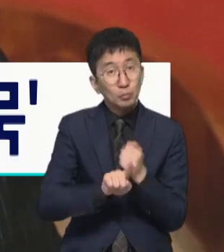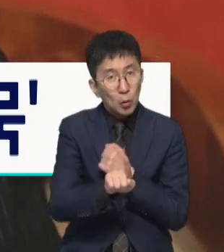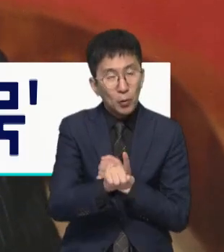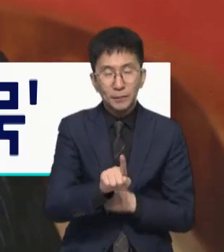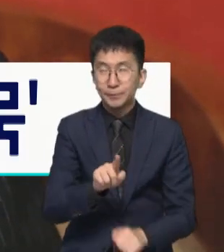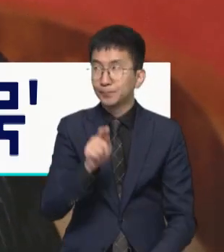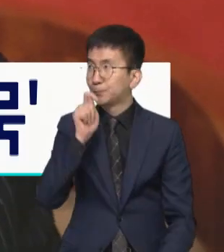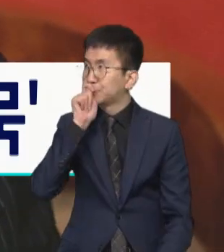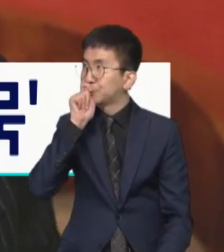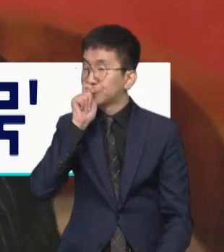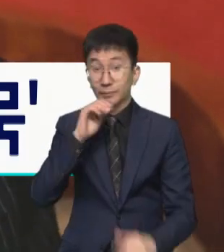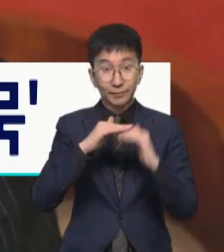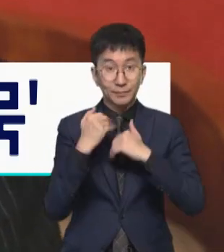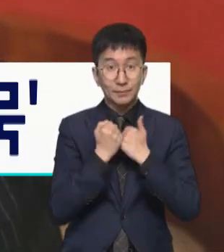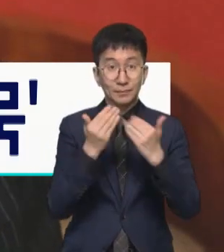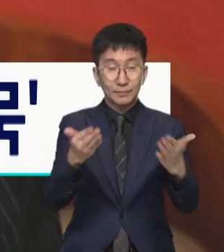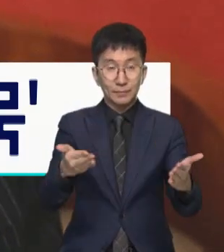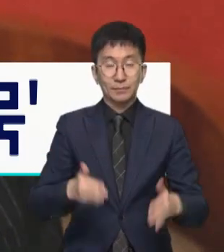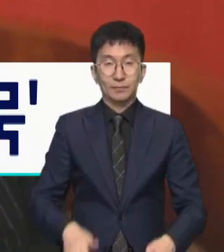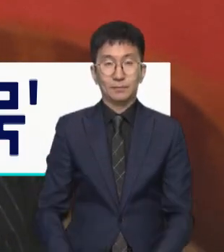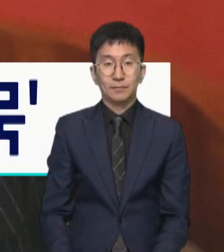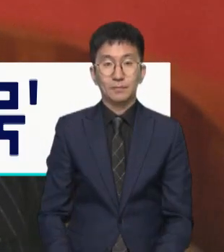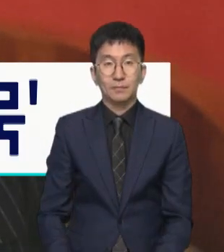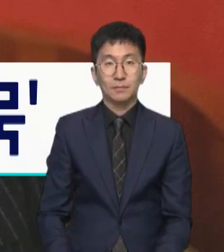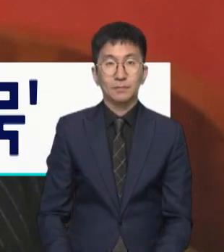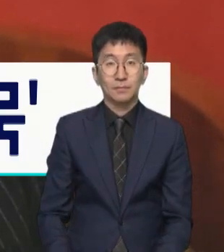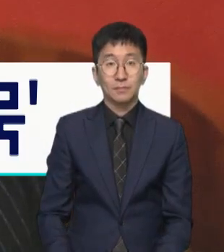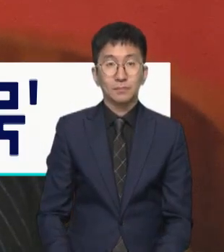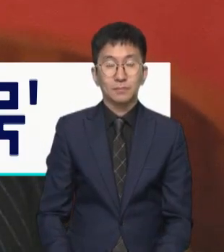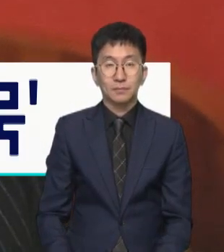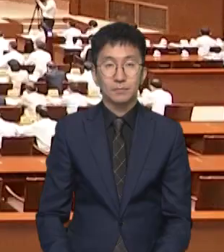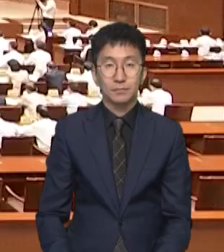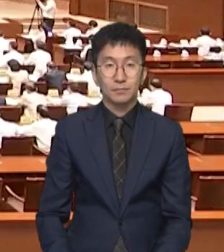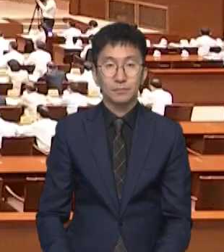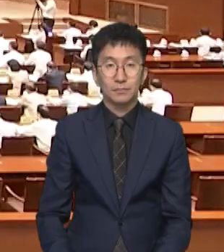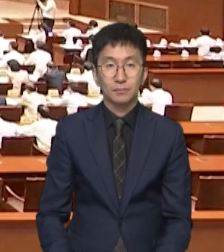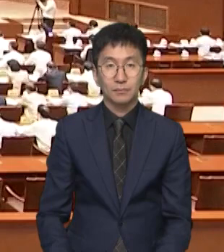대해서 침묵했습니다. 베이징 관란 특파원의 보도입니다.